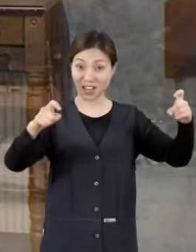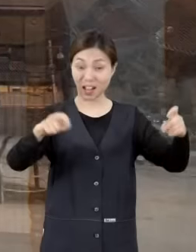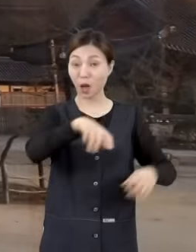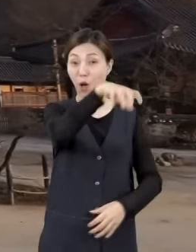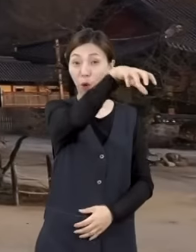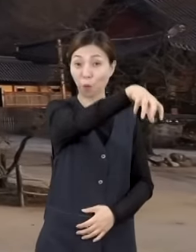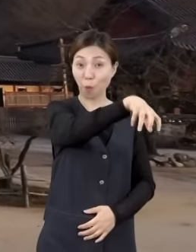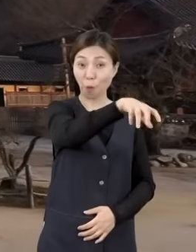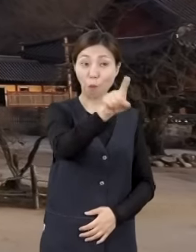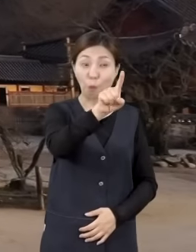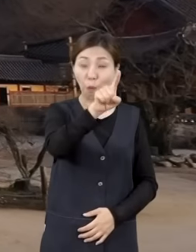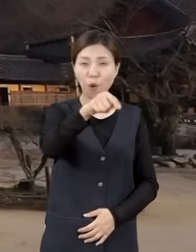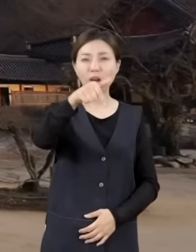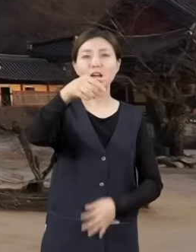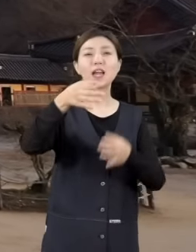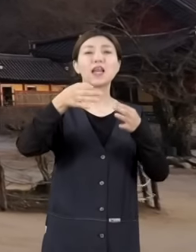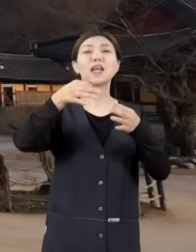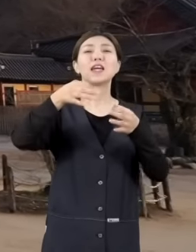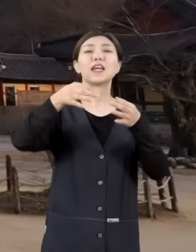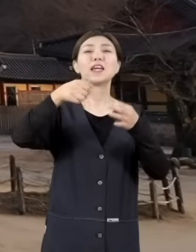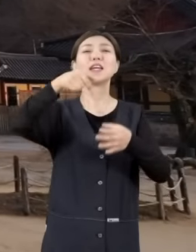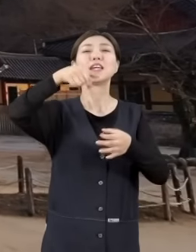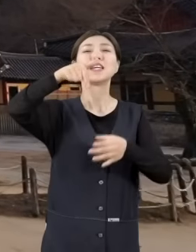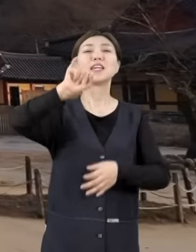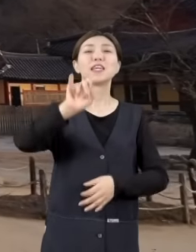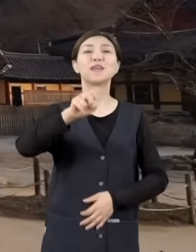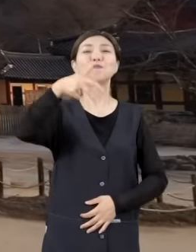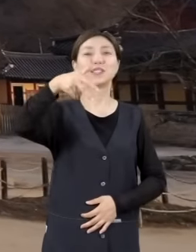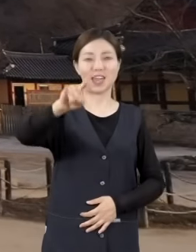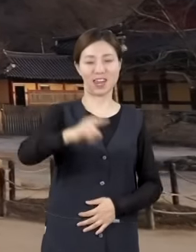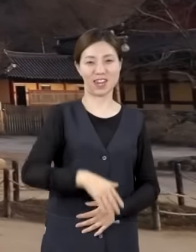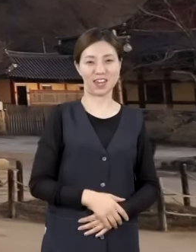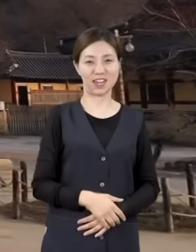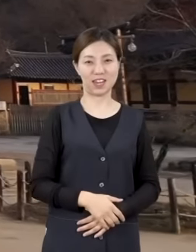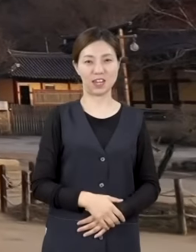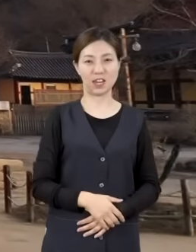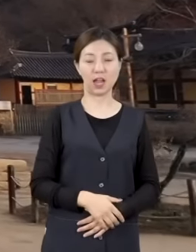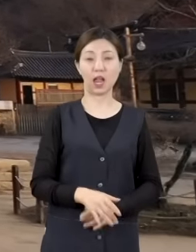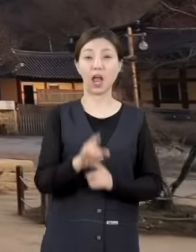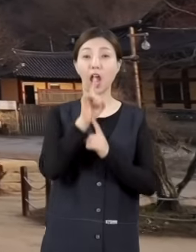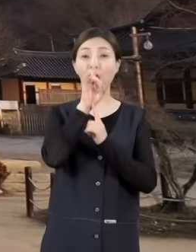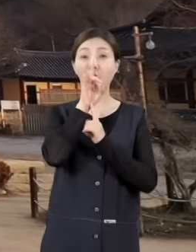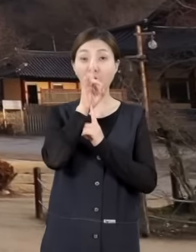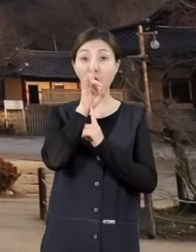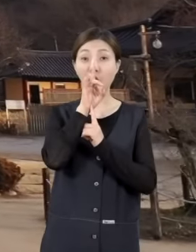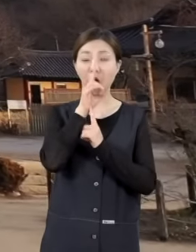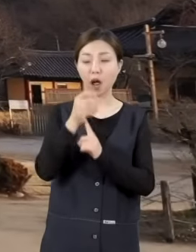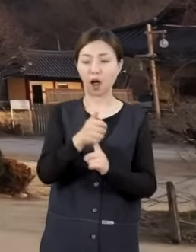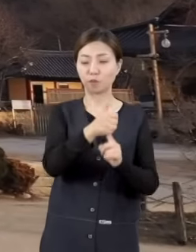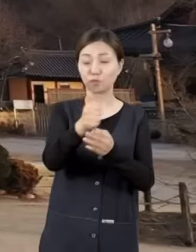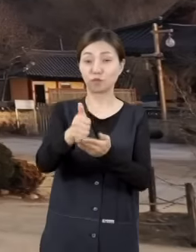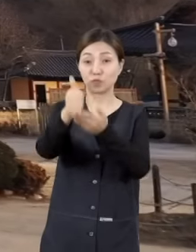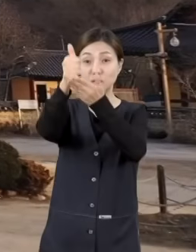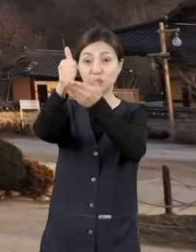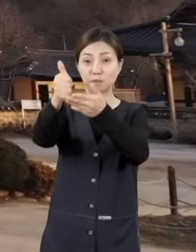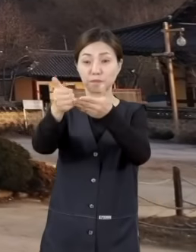있을뿐입니다 금산 거기 김제 금산사 또 금산사의 미륵전